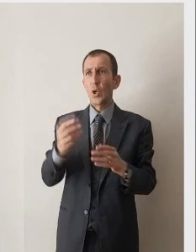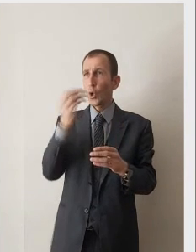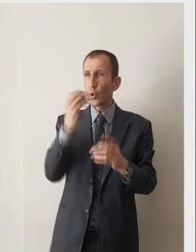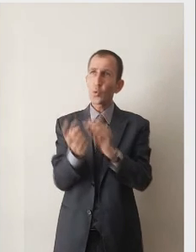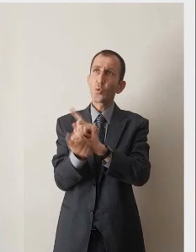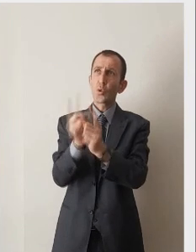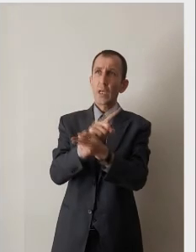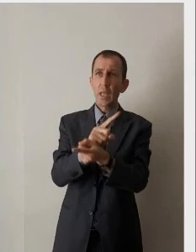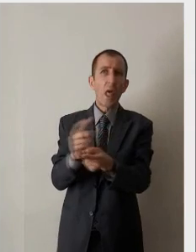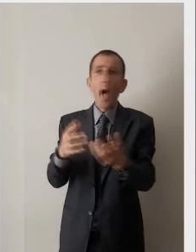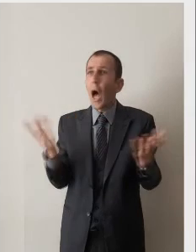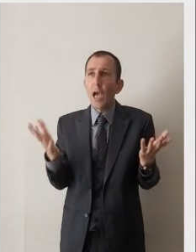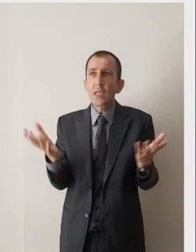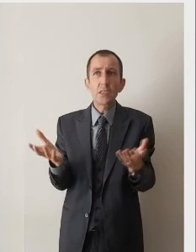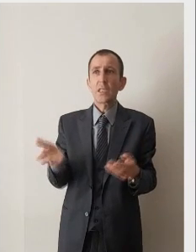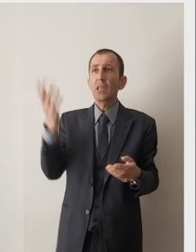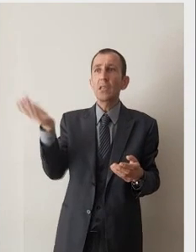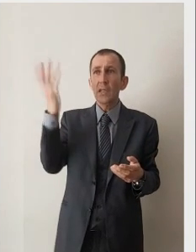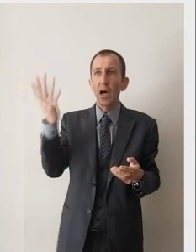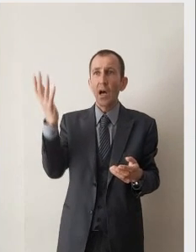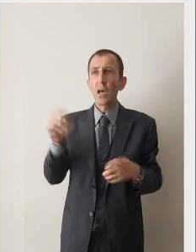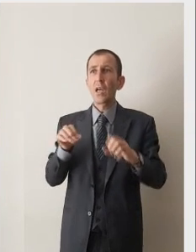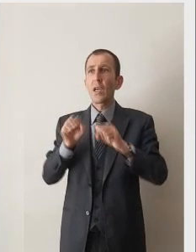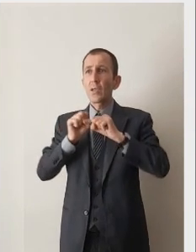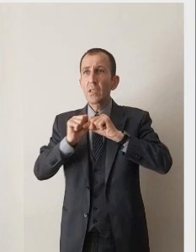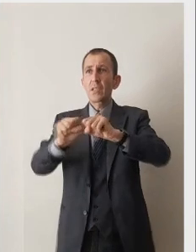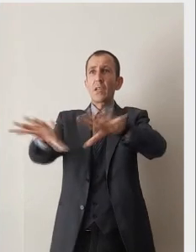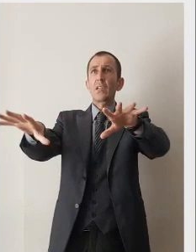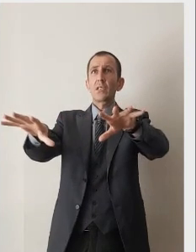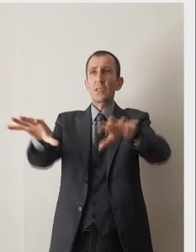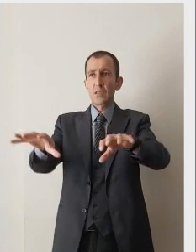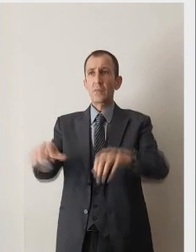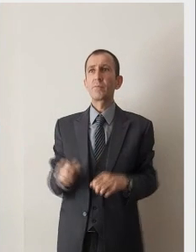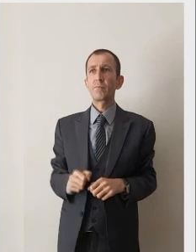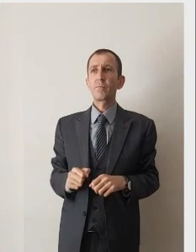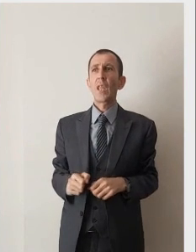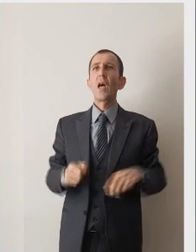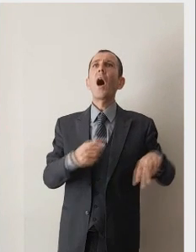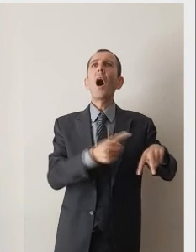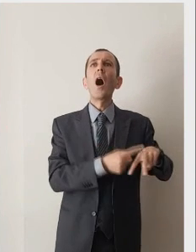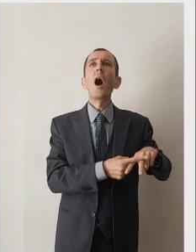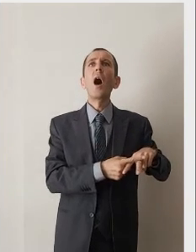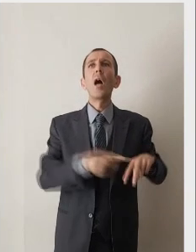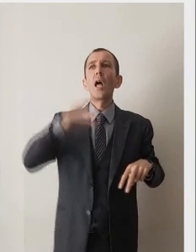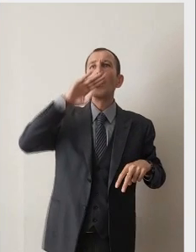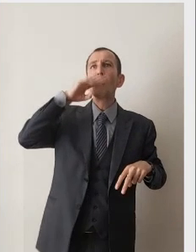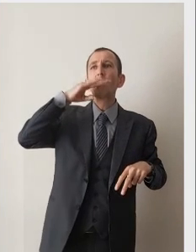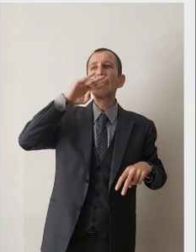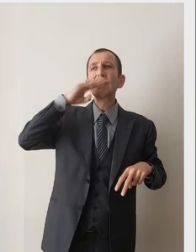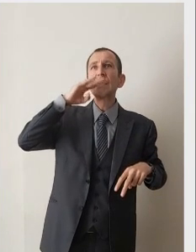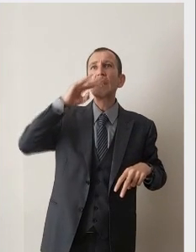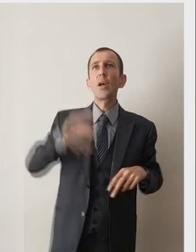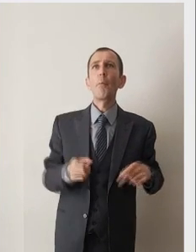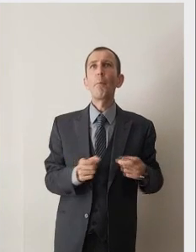Koyun besiciliğinin yapıldığı iklim olarak baktığımız zaman step iklimini görmekteyiz ve step ikliminin en önemli tarım